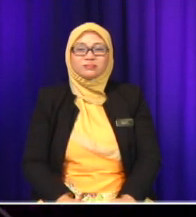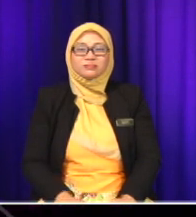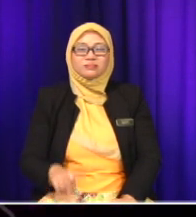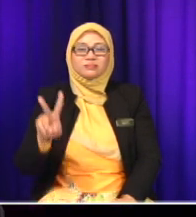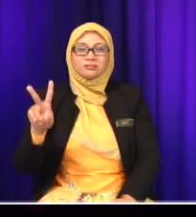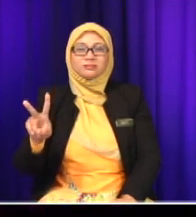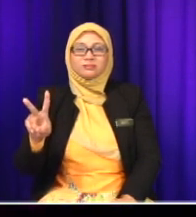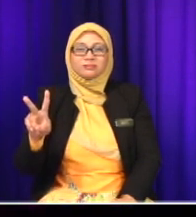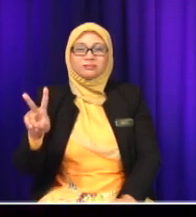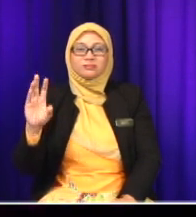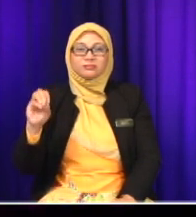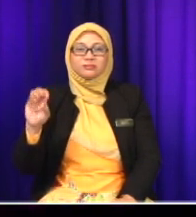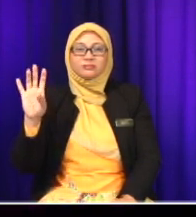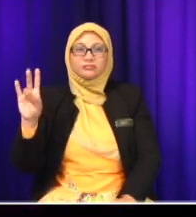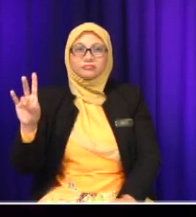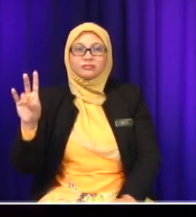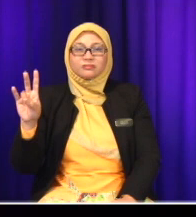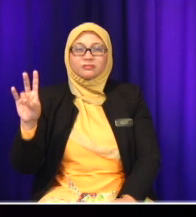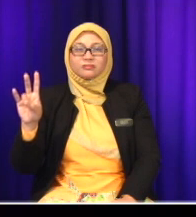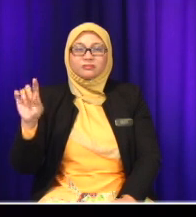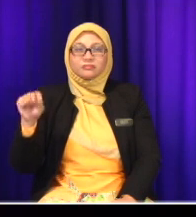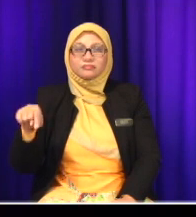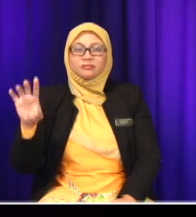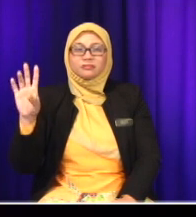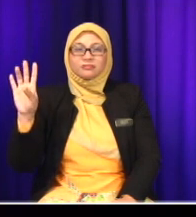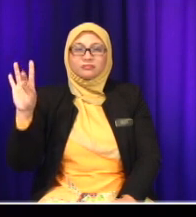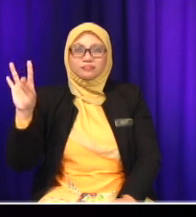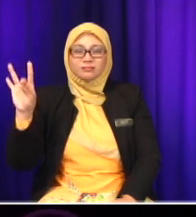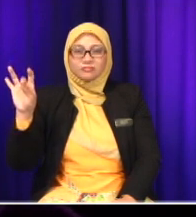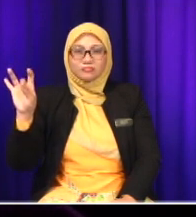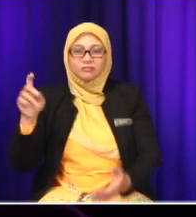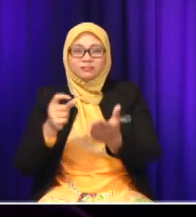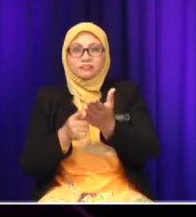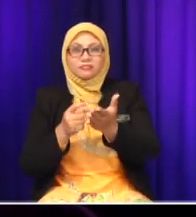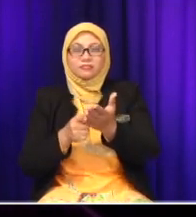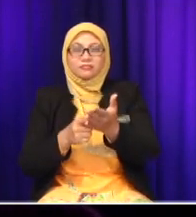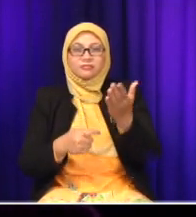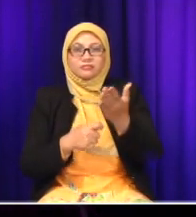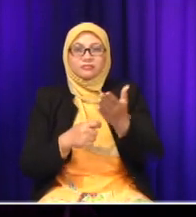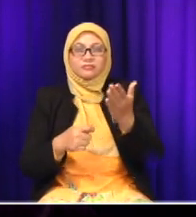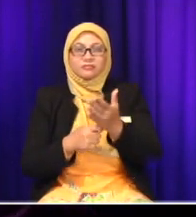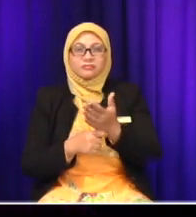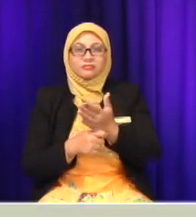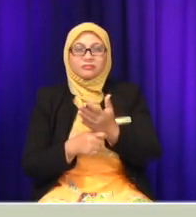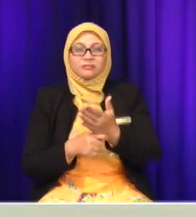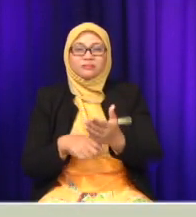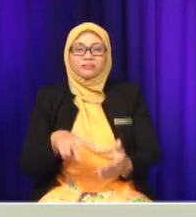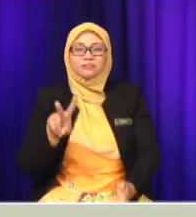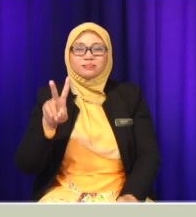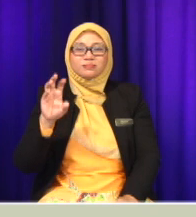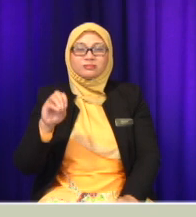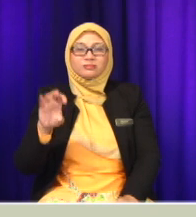R8 r.80 okey jadi tambahkan keuntungan dengan kos operasi tadi akan dapat nilai